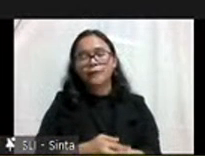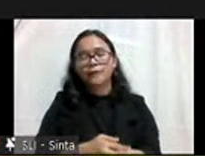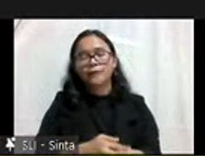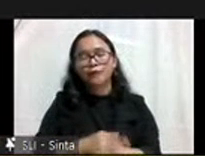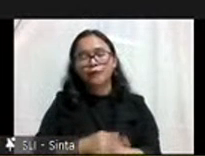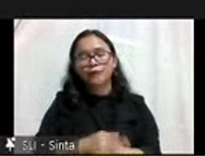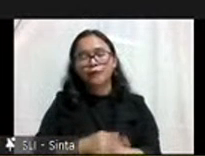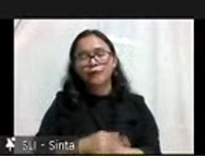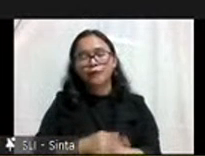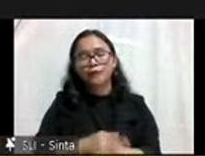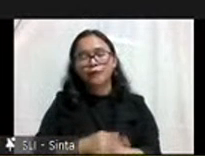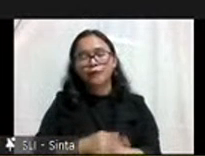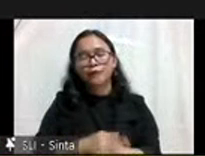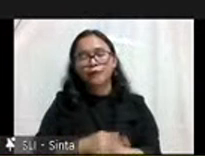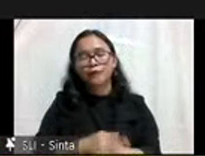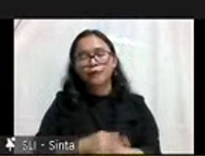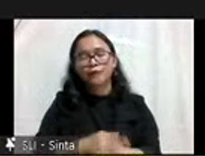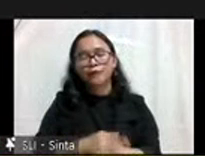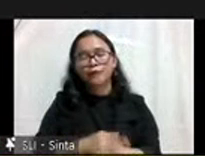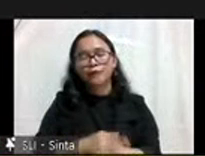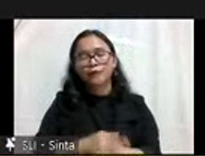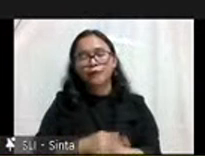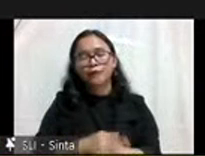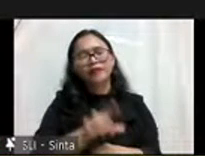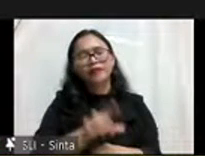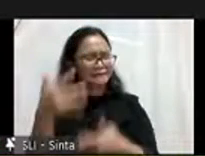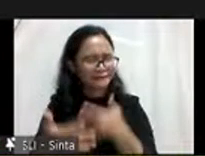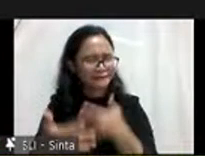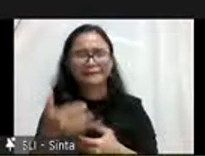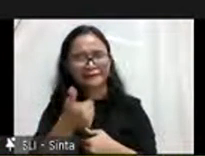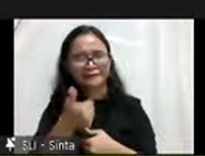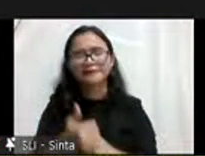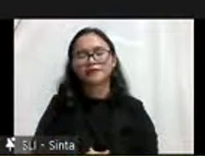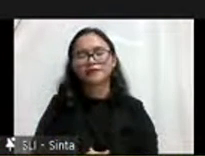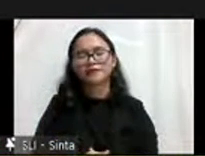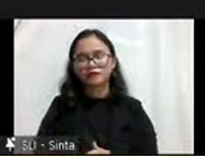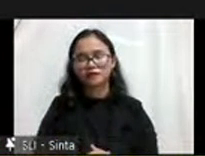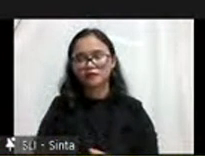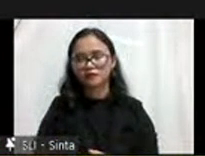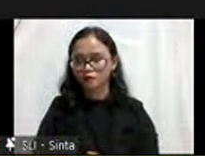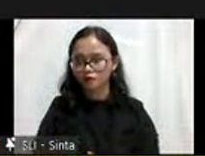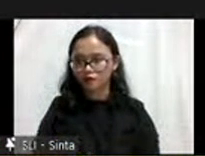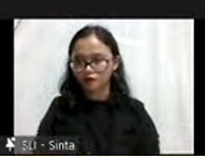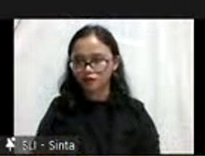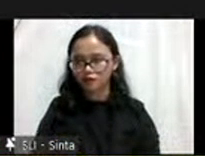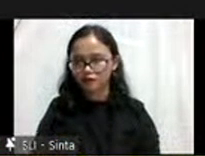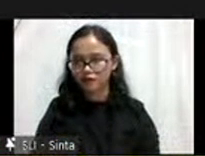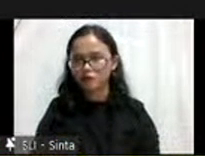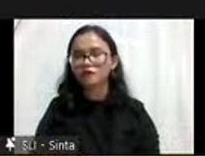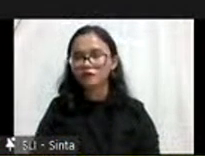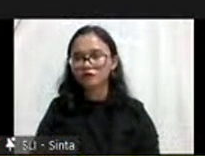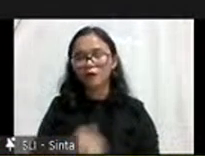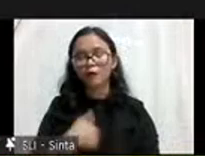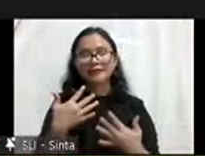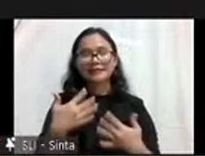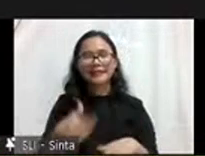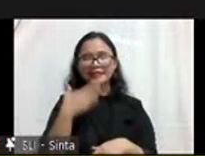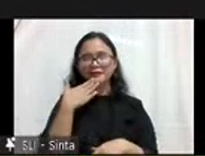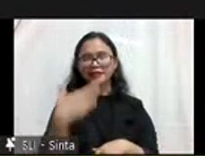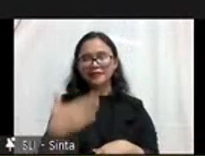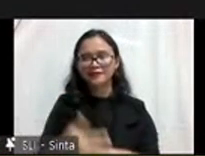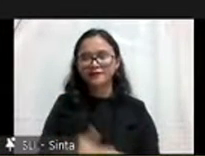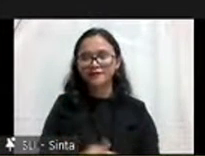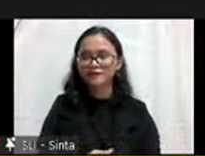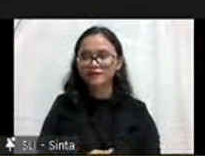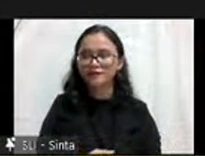diangkat di dalam Ran akses teradap keadilan e bila itu terus terjadi Saya ingin akhiri di sini dan terima